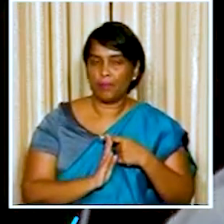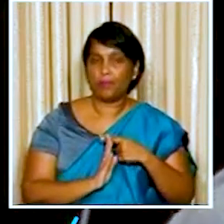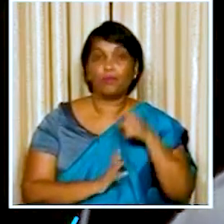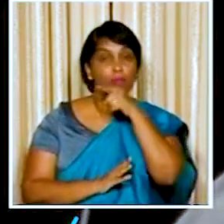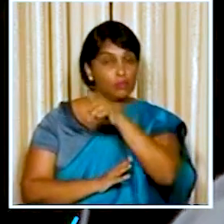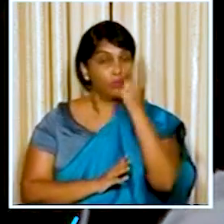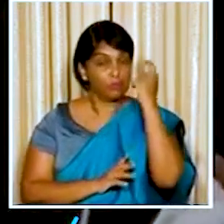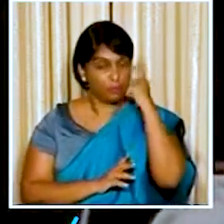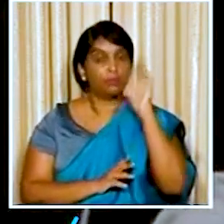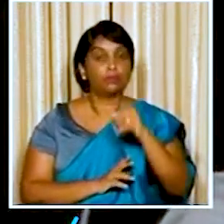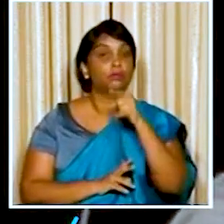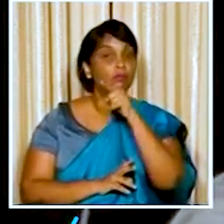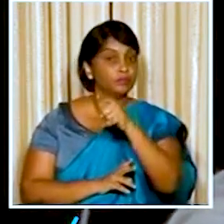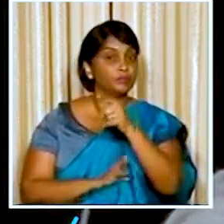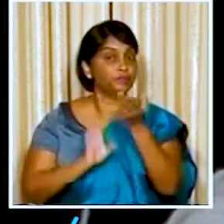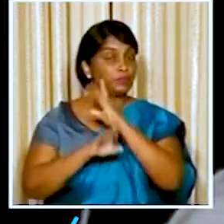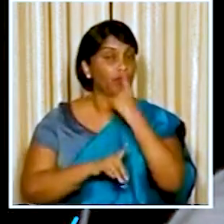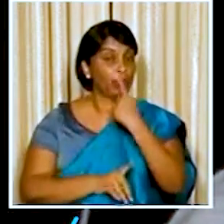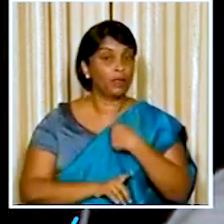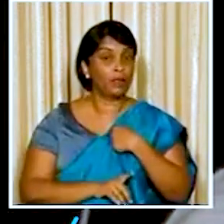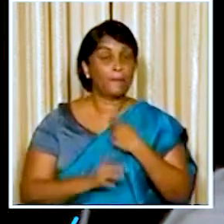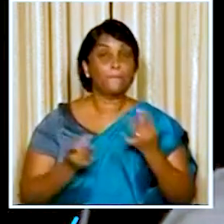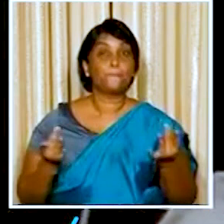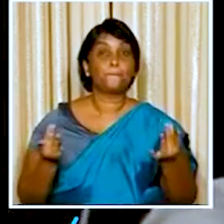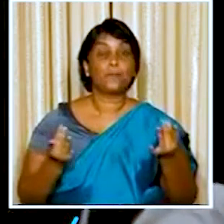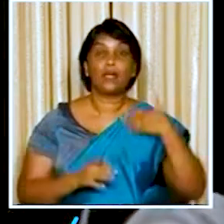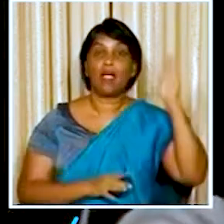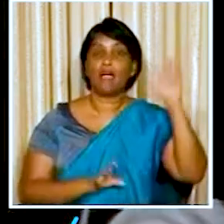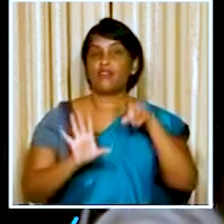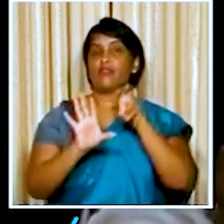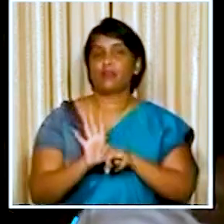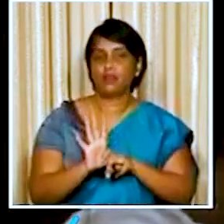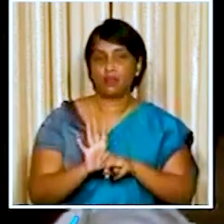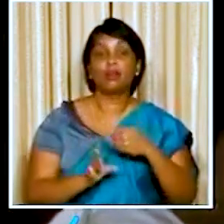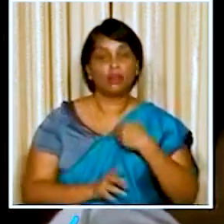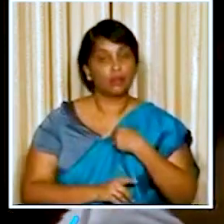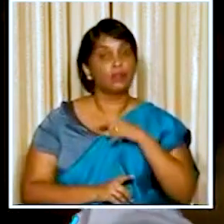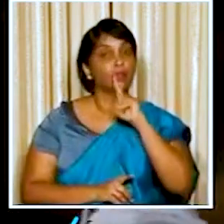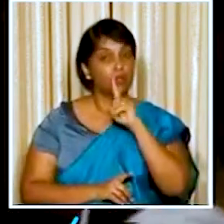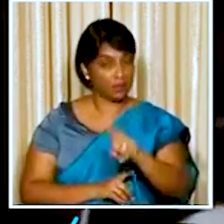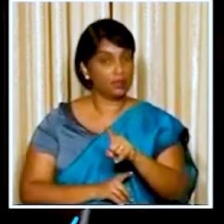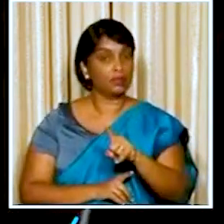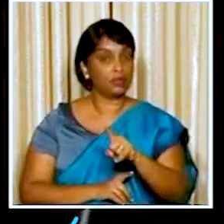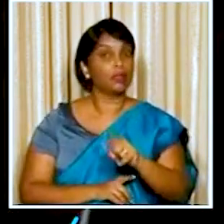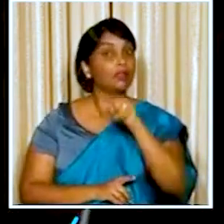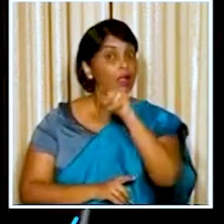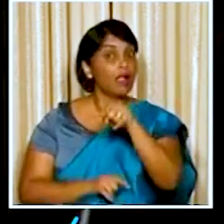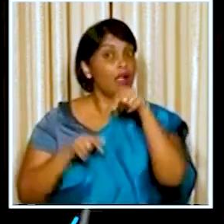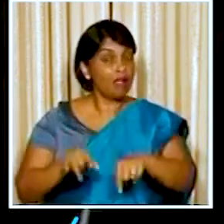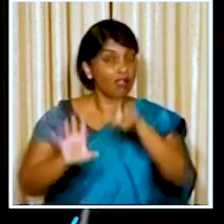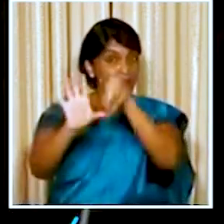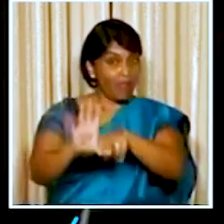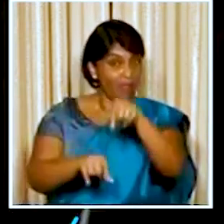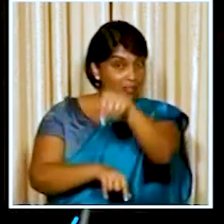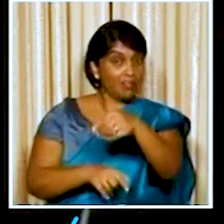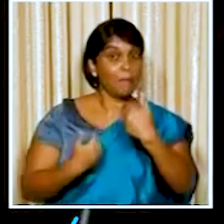එතුමා මතක තියාගන්න ඕනේ, එතුමා මට එදා කිව්වේ පින්නට ඇවිල්ලා වාඩි වෙනවා කියලා. මං එතුමාට එදා කියලා දුන්නේ, එතුමා අද ඔතන වාඩි වෙලා